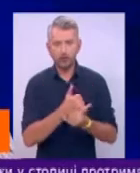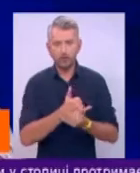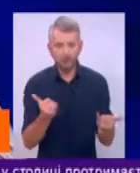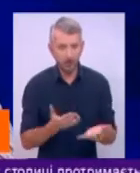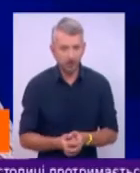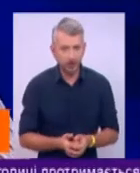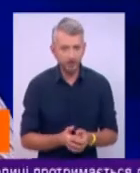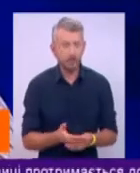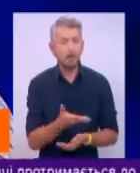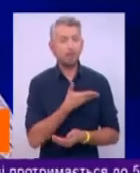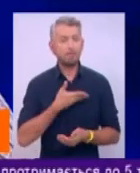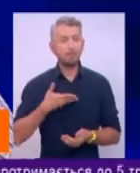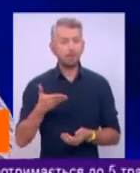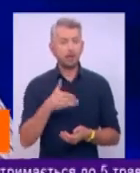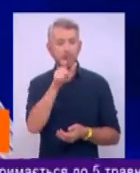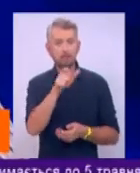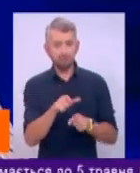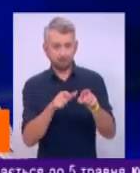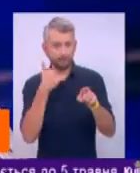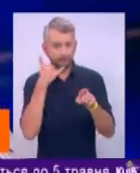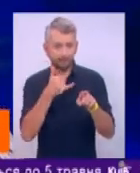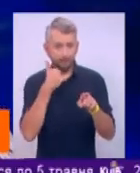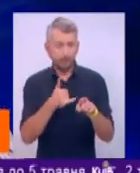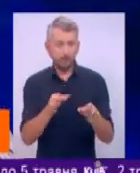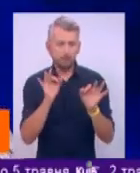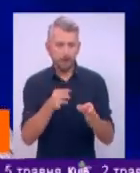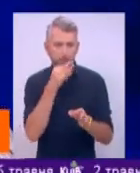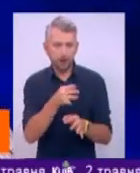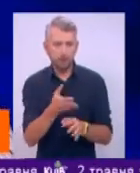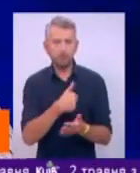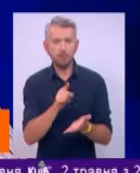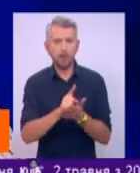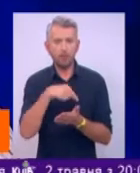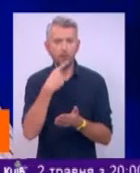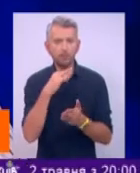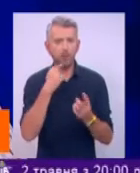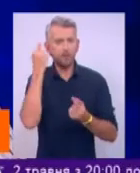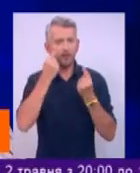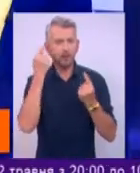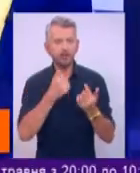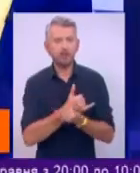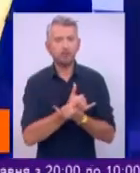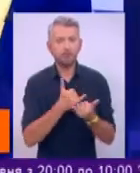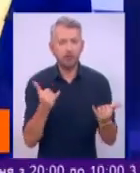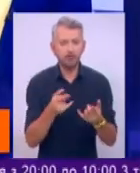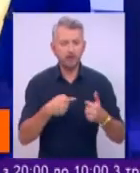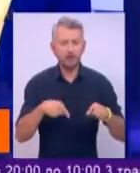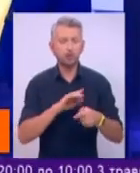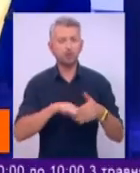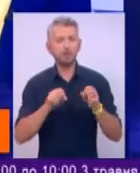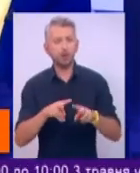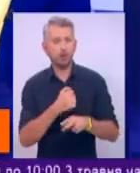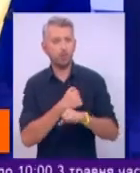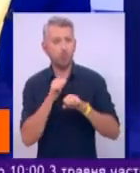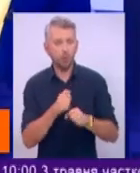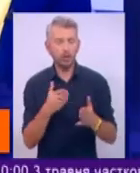забезпечення. Тобто ми, пан Володимир абсолютно правильно проставив акценти, ми маємо говорити про психологічну забезпечення сектору безпеки і оборони,